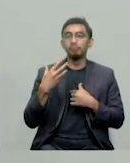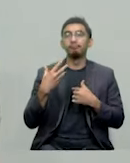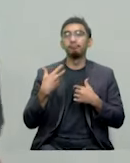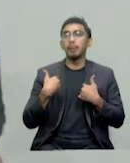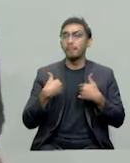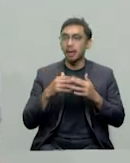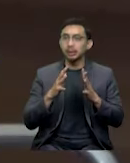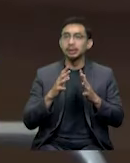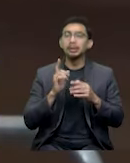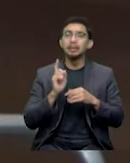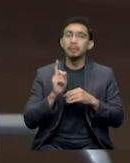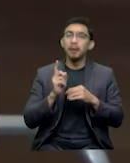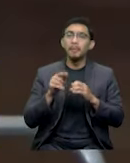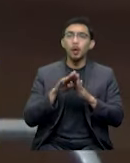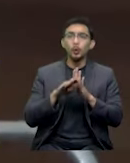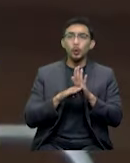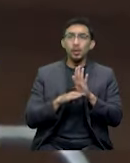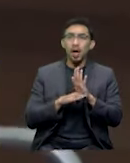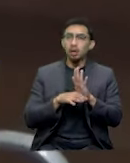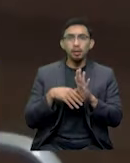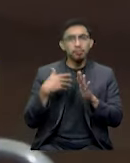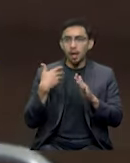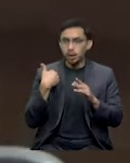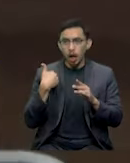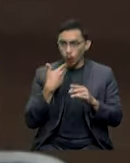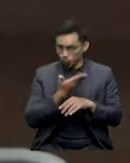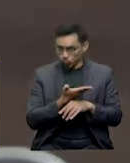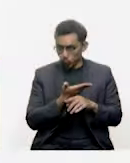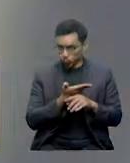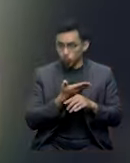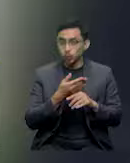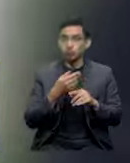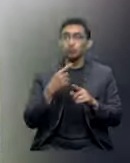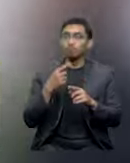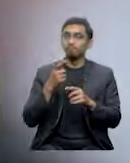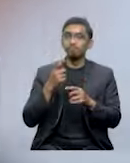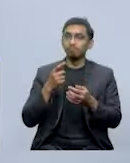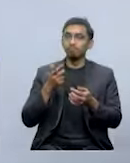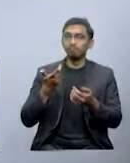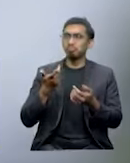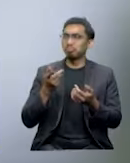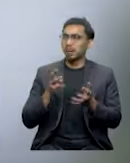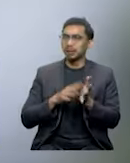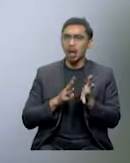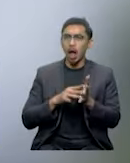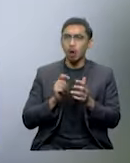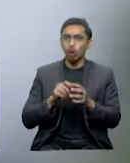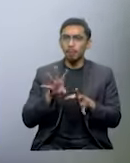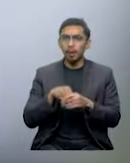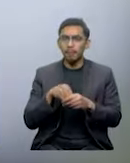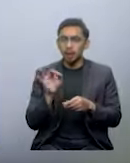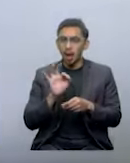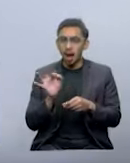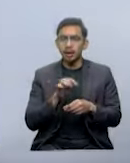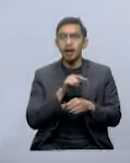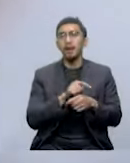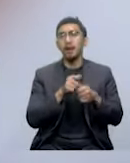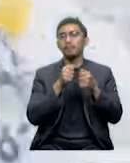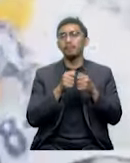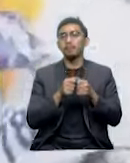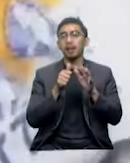mengetahui adanya larangan itu dan tidak pernah terlibat masalah hukum. Priyono ditahan Kejari Malang sejak 6 Agustus